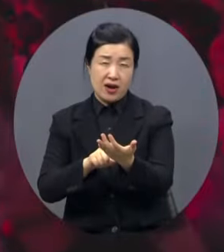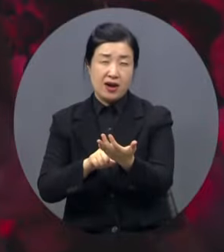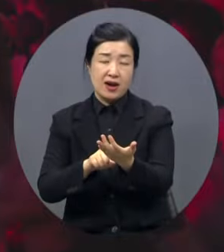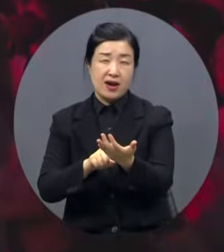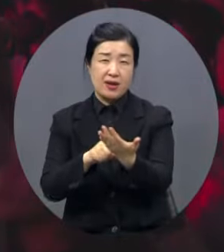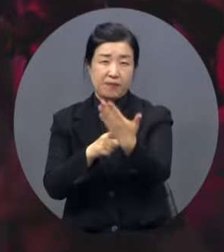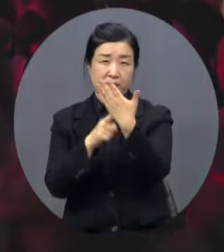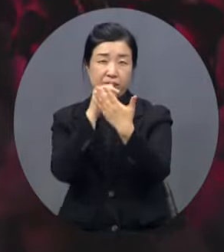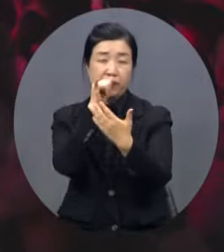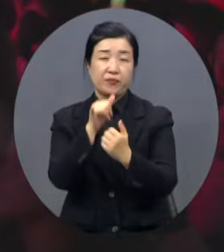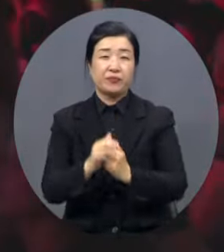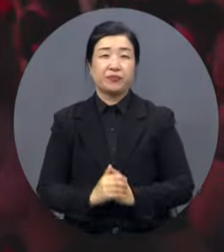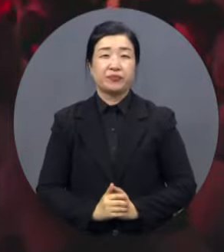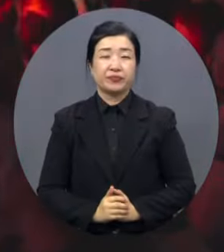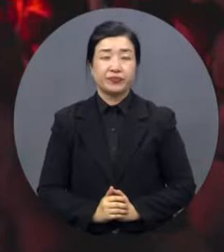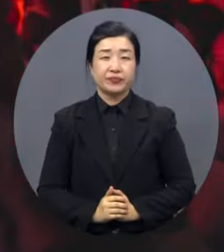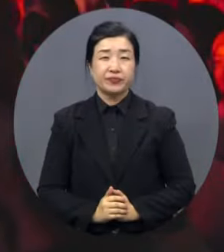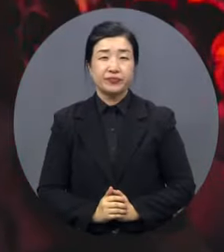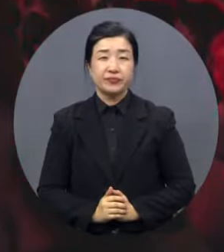결과 드러났습니다